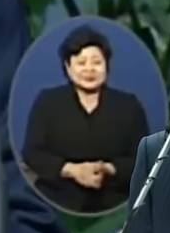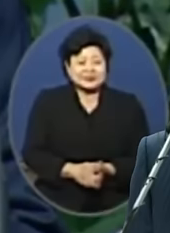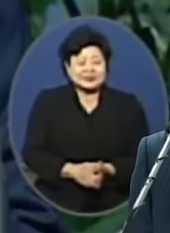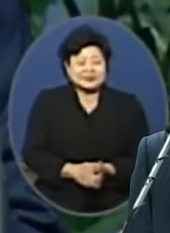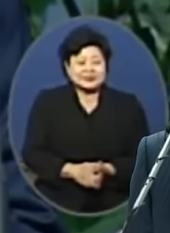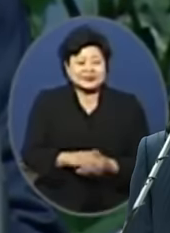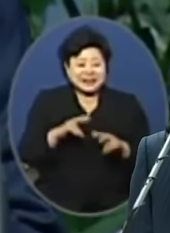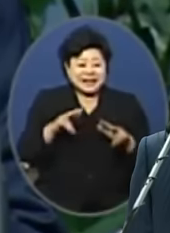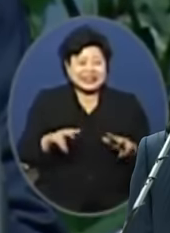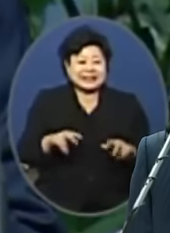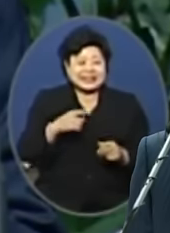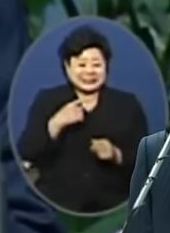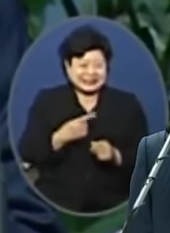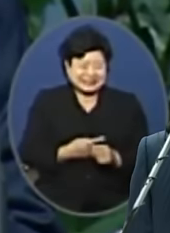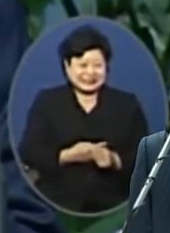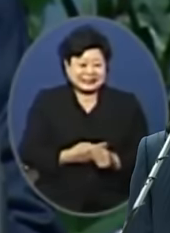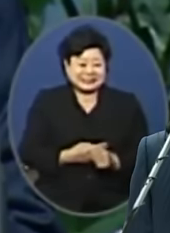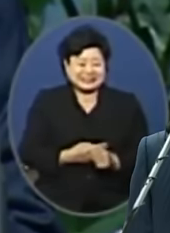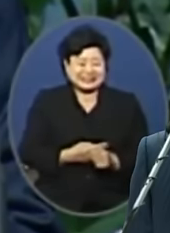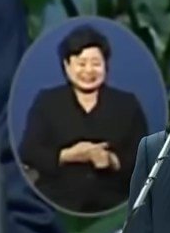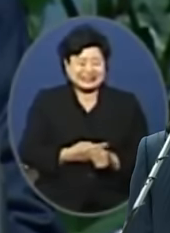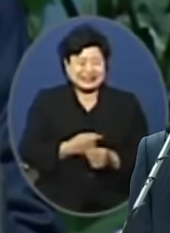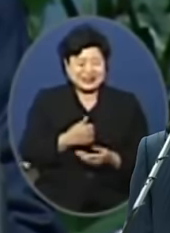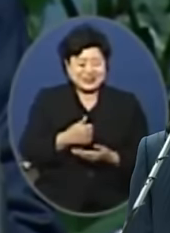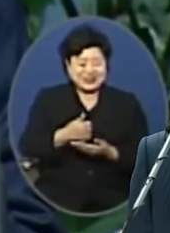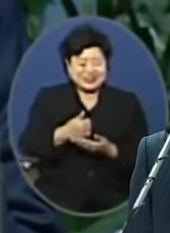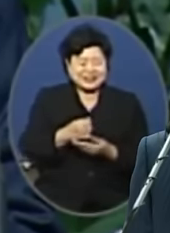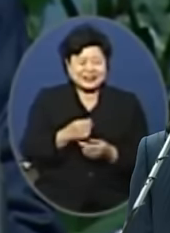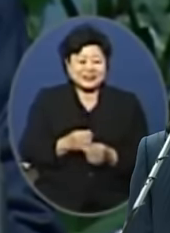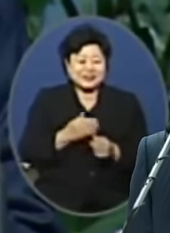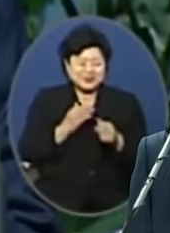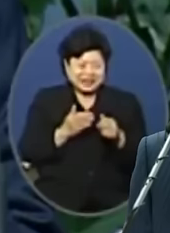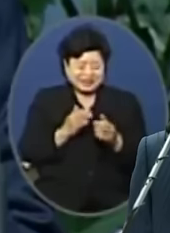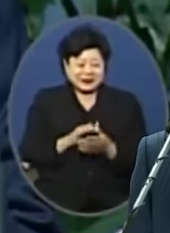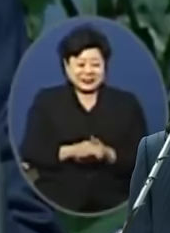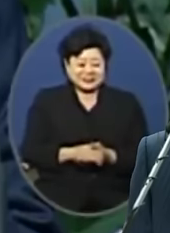이제 자연인으로서 돌아와서 여러분에게 격려의 말씀을 드리는 것입니다.